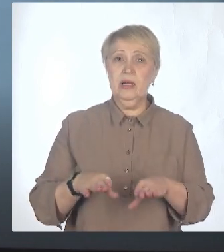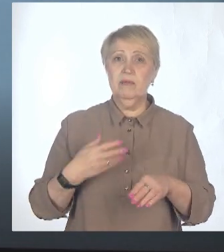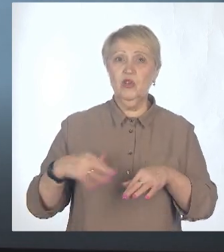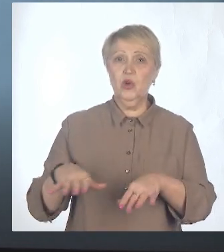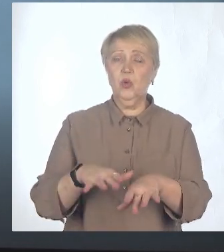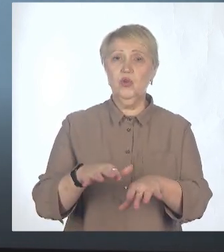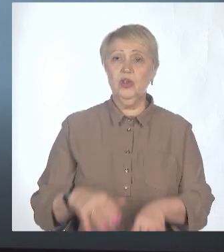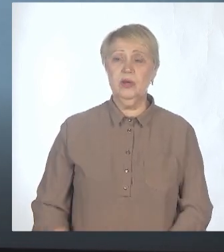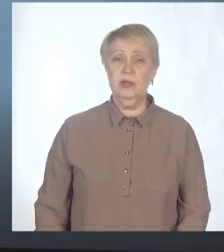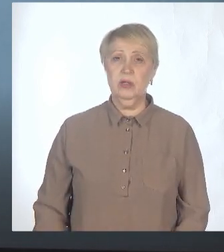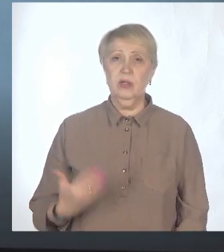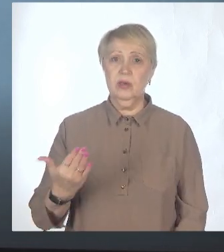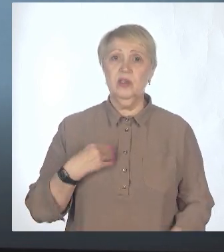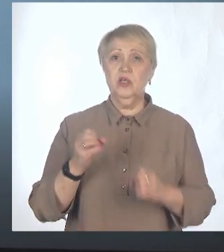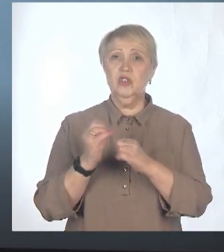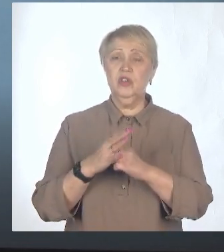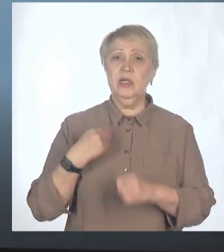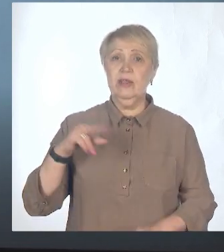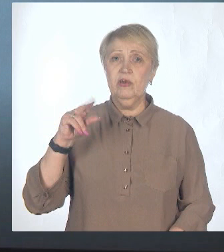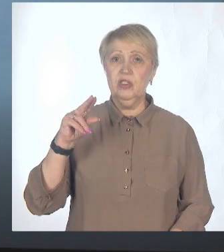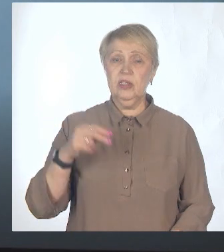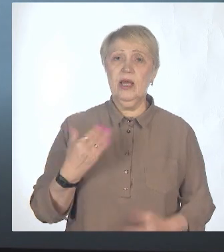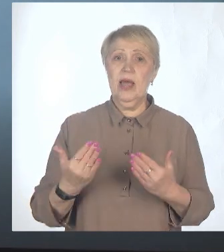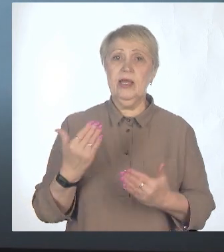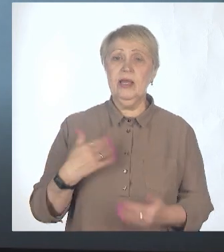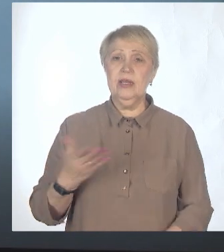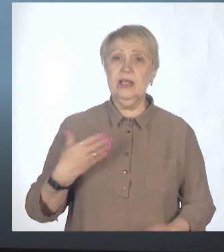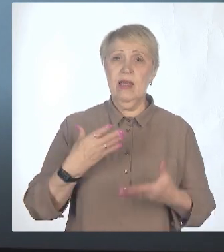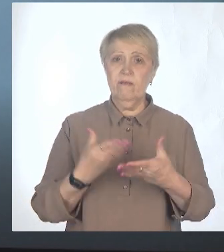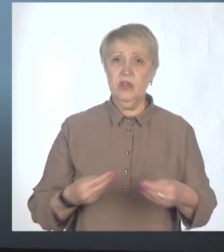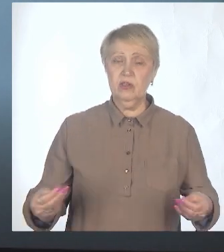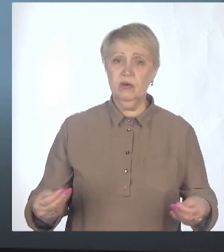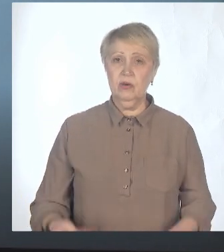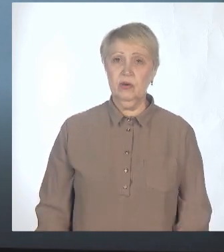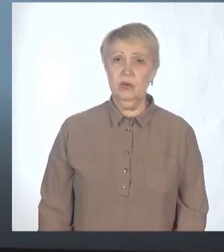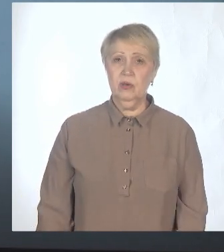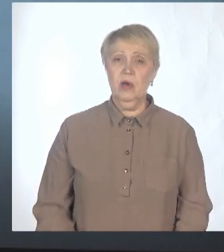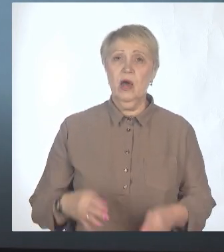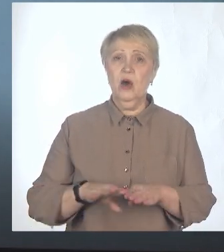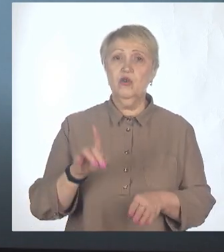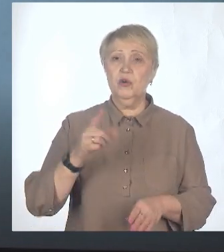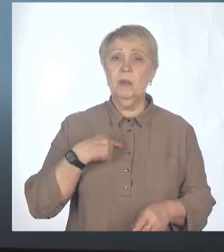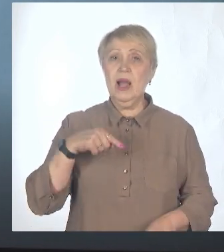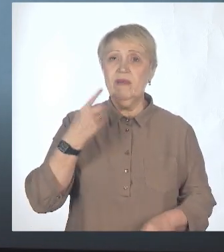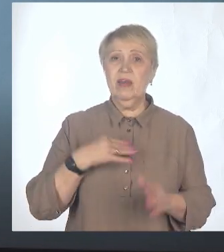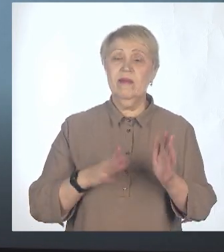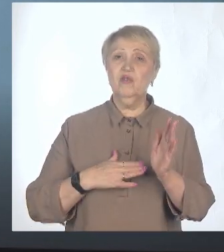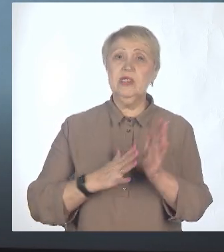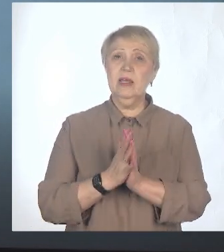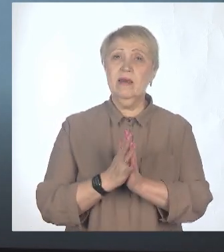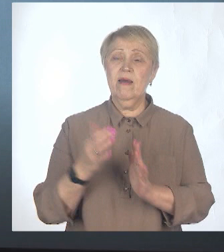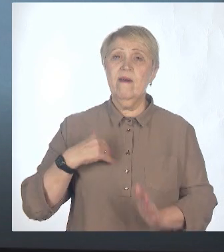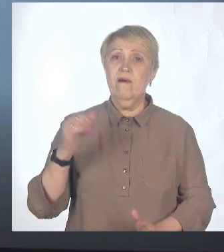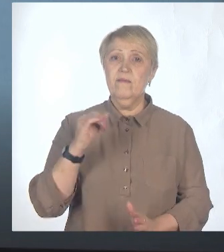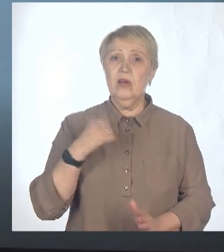недели, последней спокойной, с 14 числа. И если весной, а то, о чем мы говорили в начале февраля, с приходом